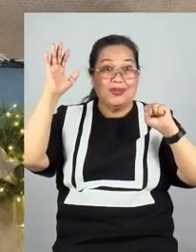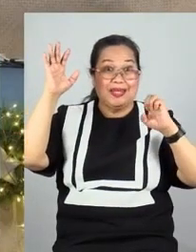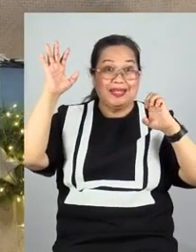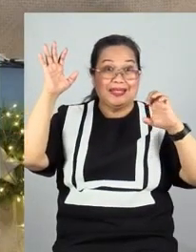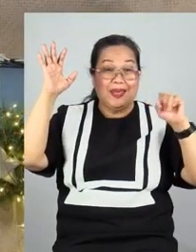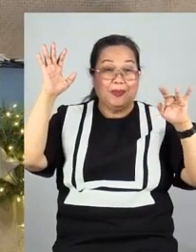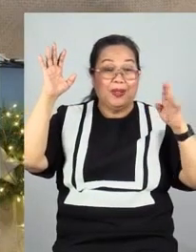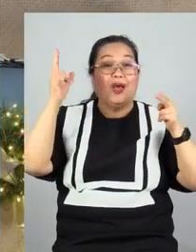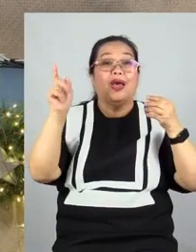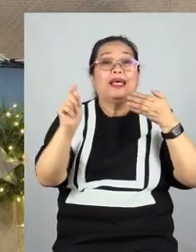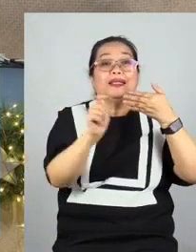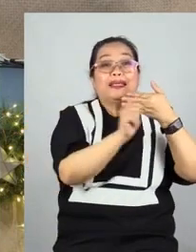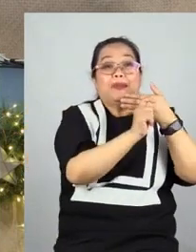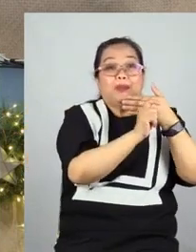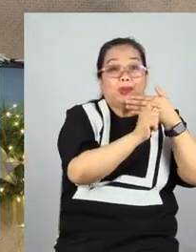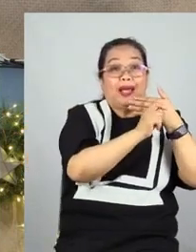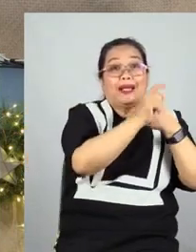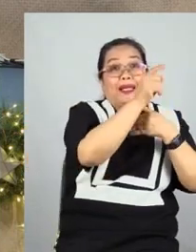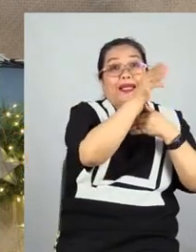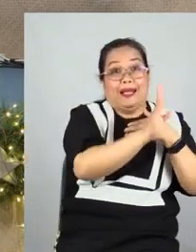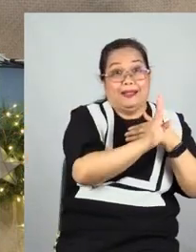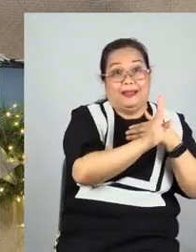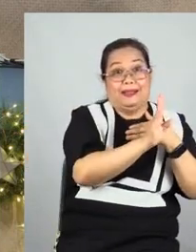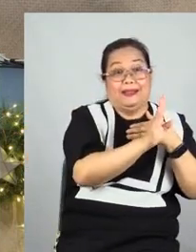kanyang pansamantalang